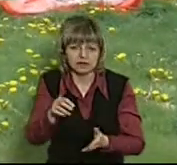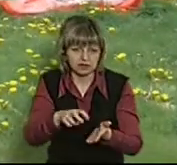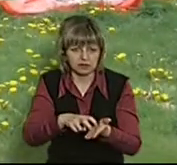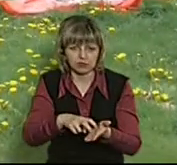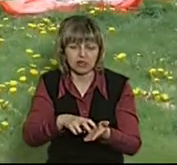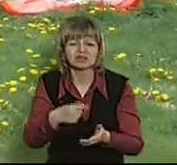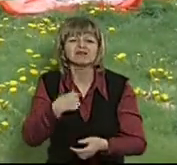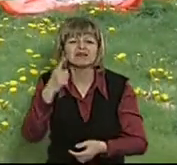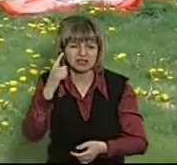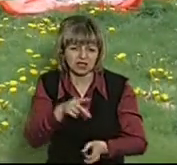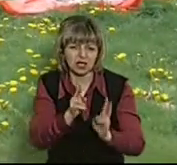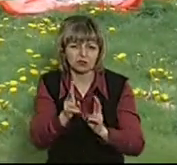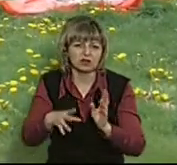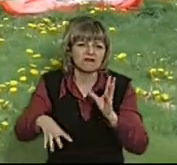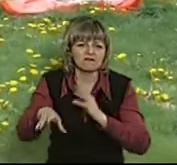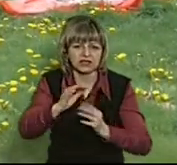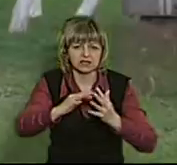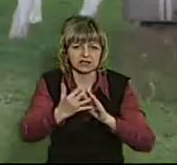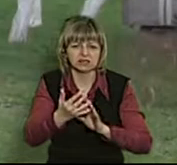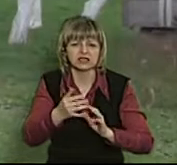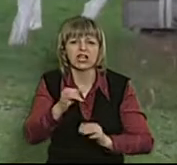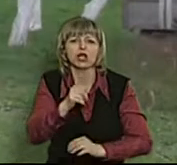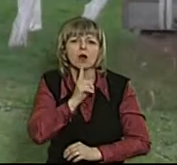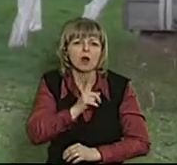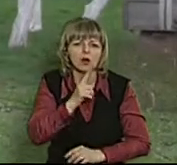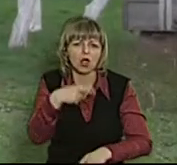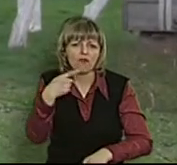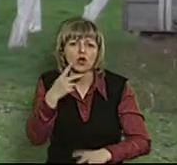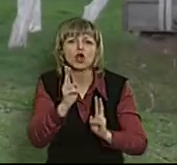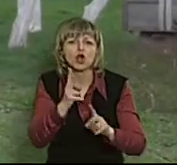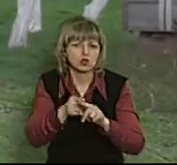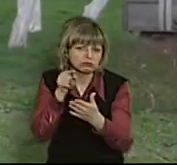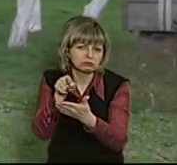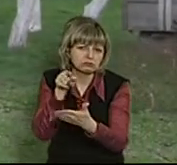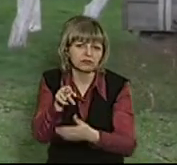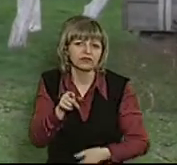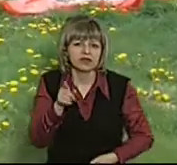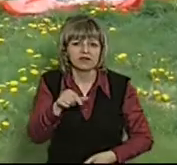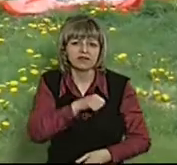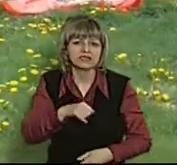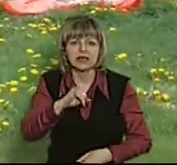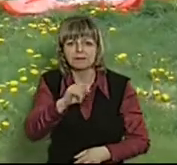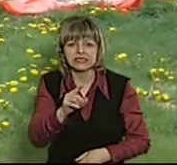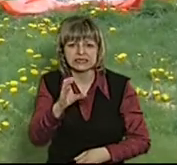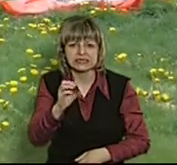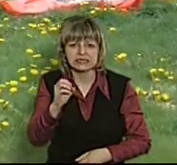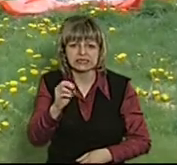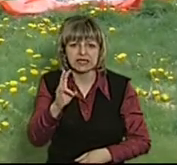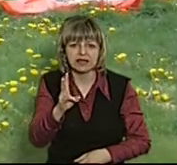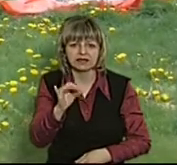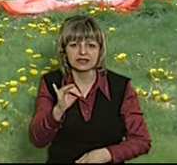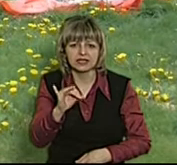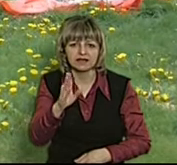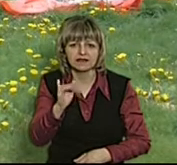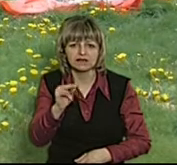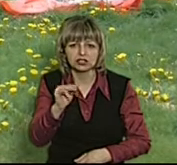знаємо, хто. І цілий горохів годе, хто то такий. Він сам за Сенківичівки. А хто це? Як